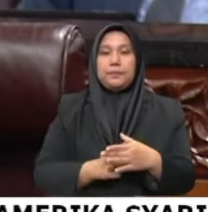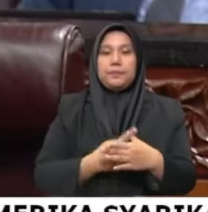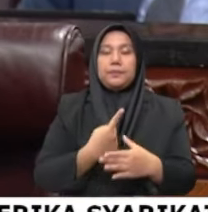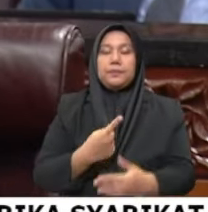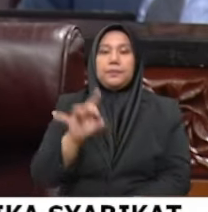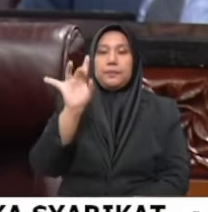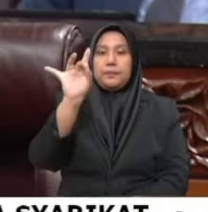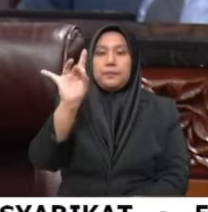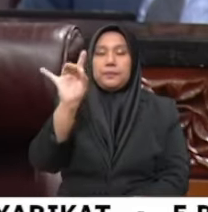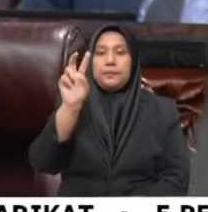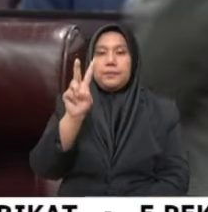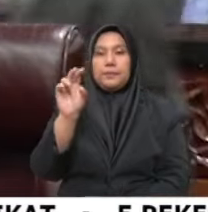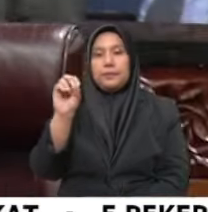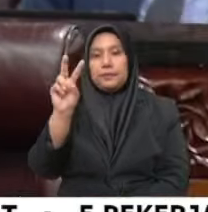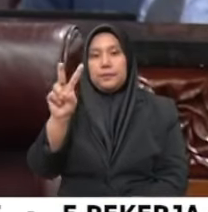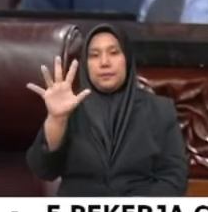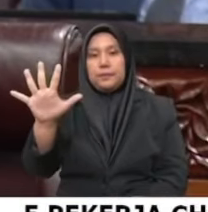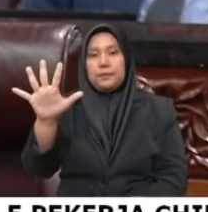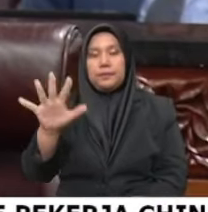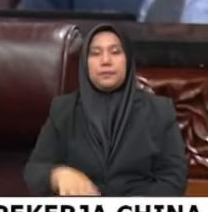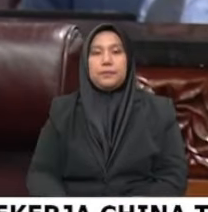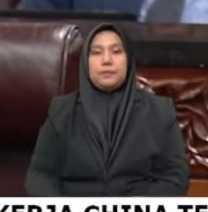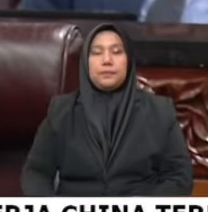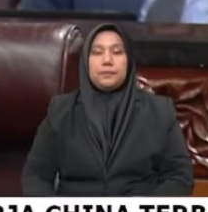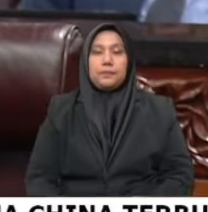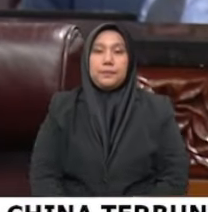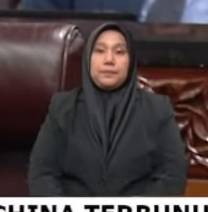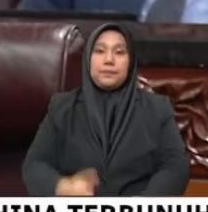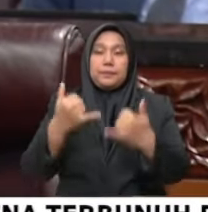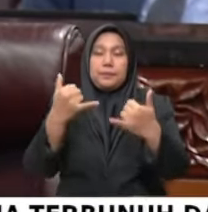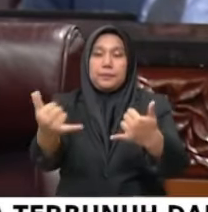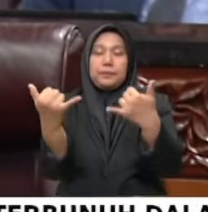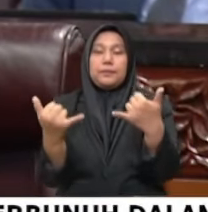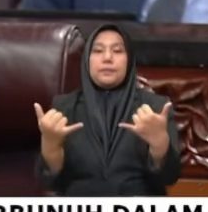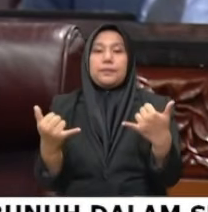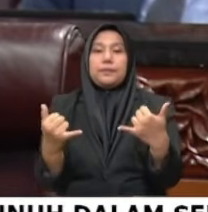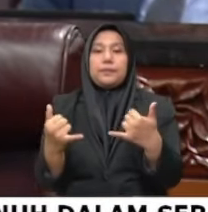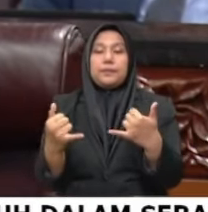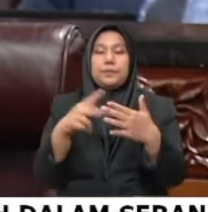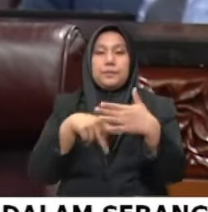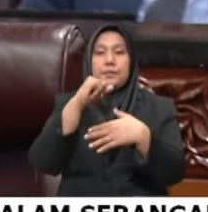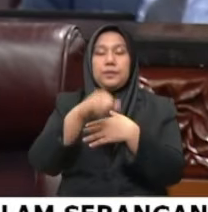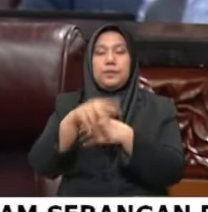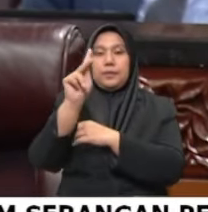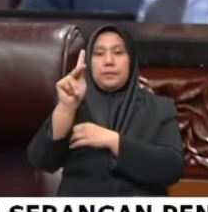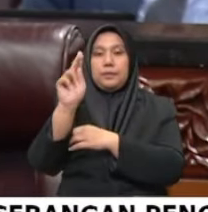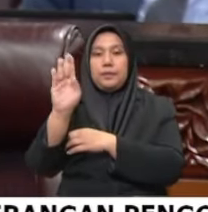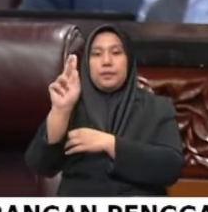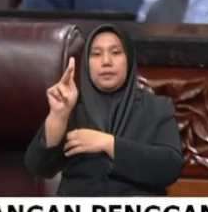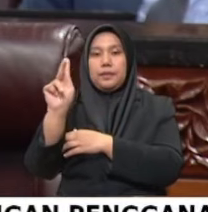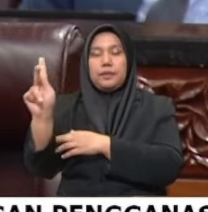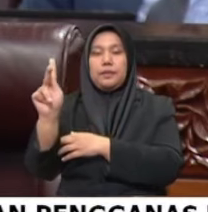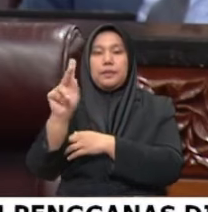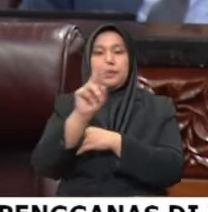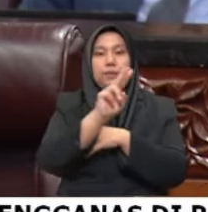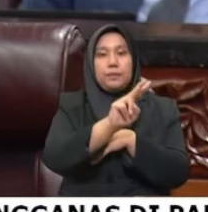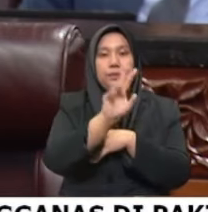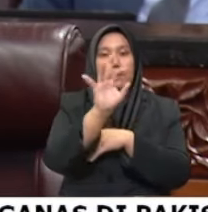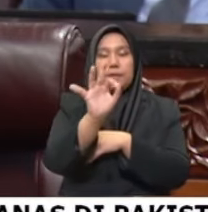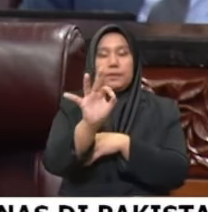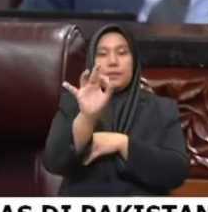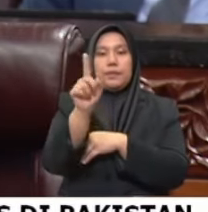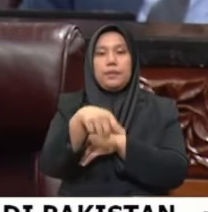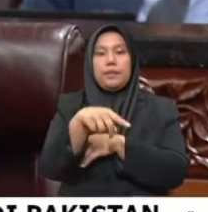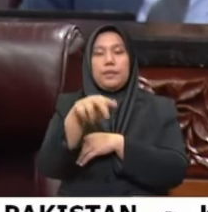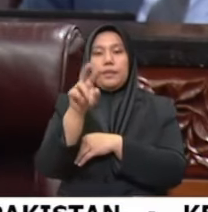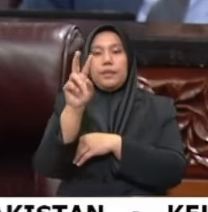2025. Secara keseluruhan, status semasa projek KBKK sehingga 29 Februari